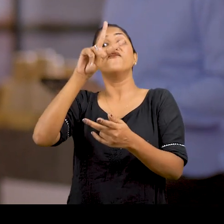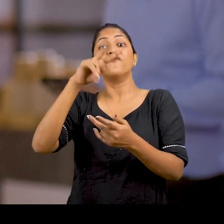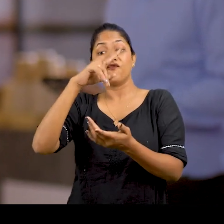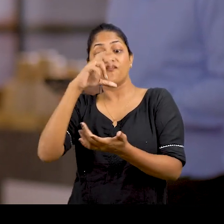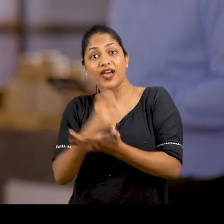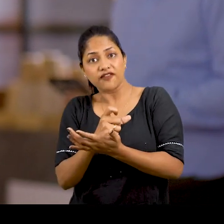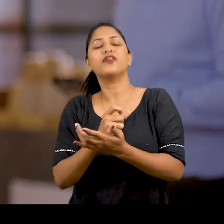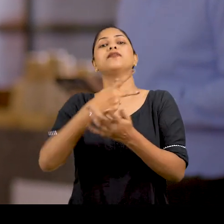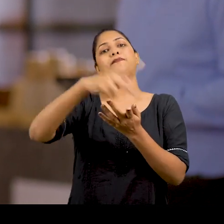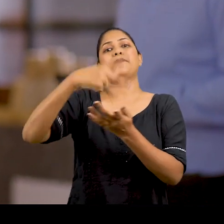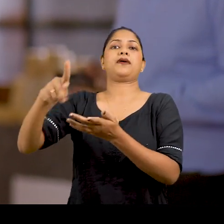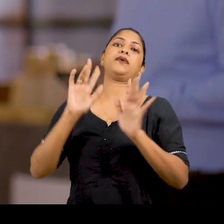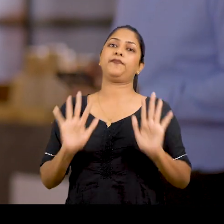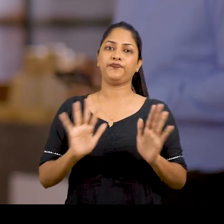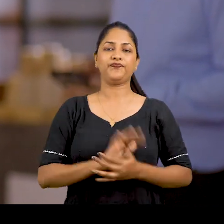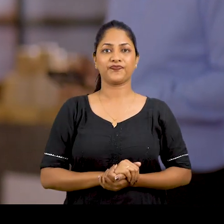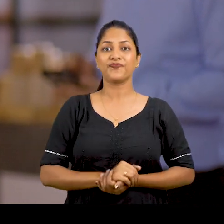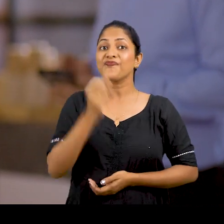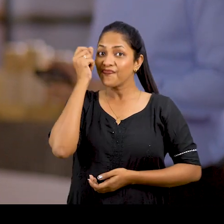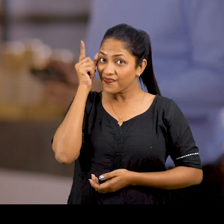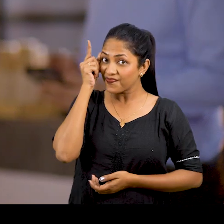నిధులను ఆ ఐడికి మాత్రమే ట్రాన్స్ఫర్ చేయండి.